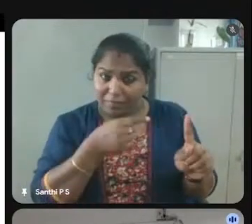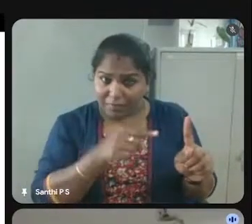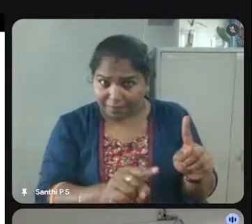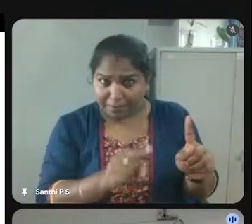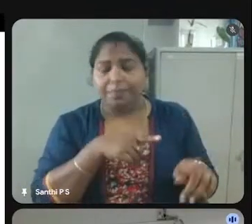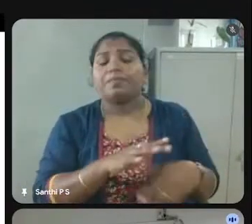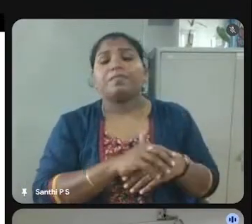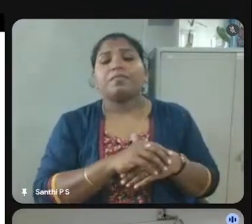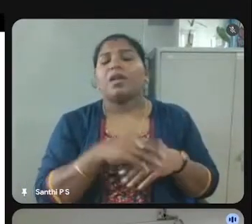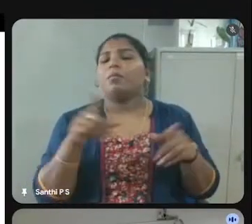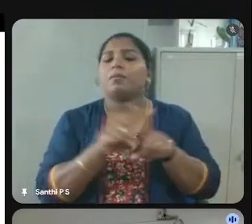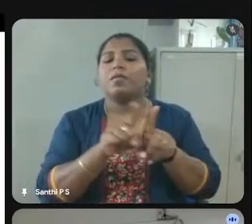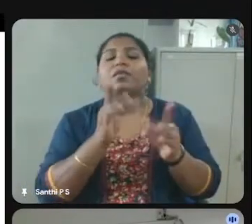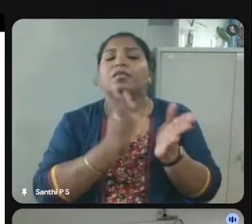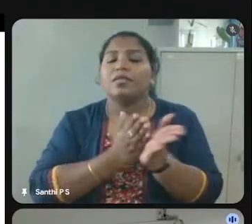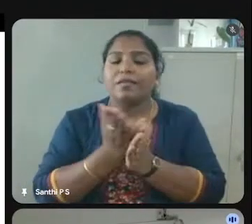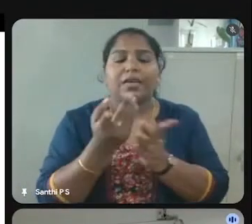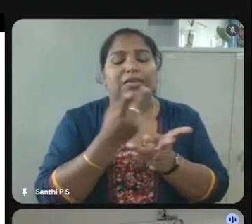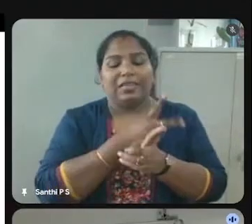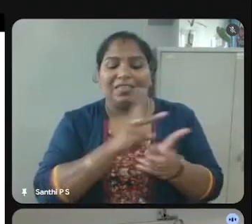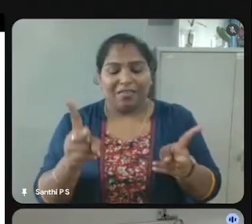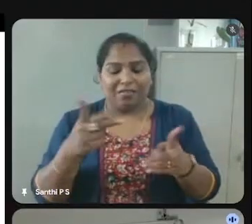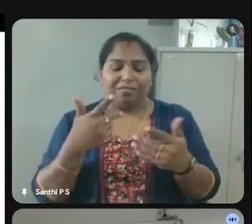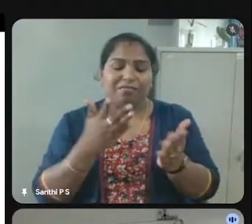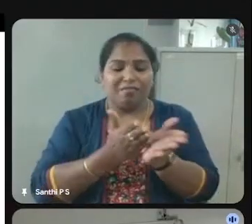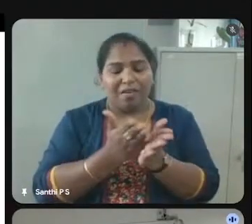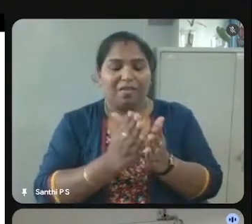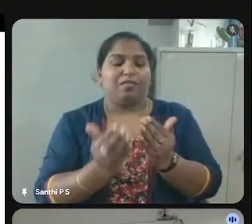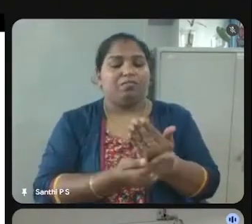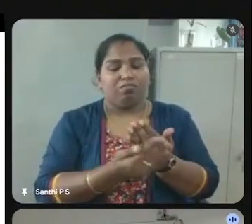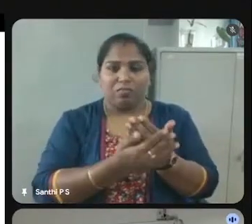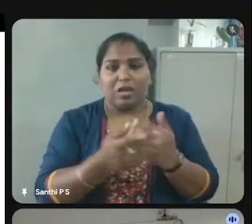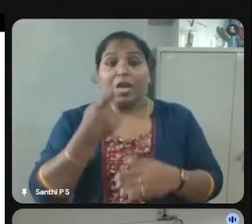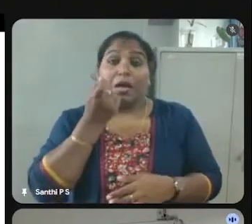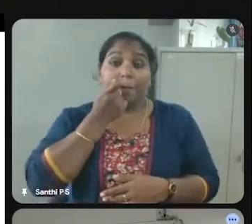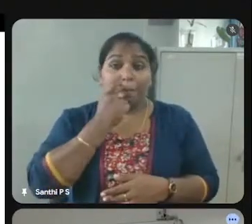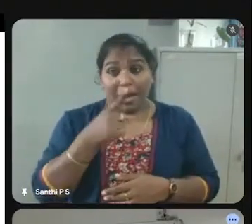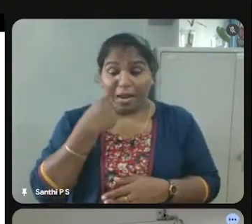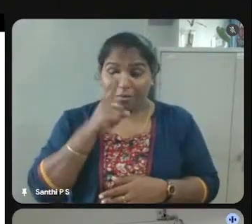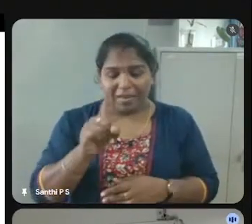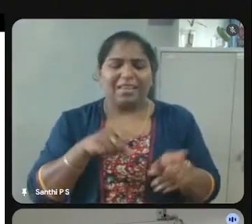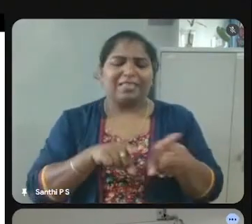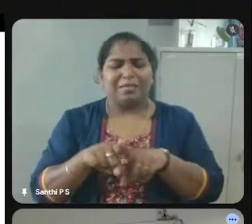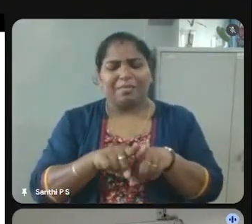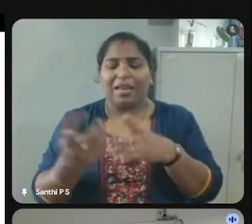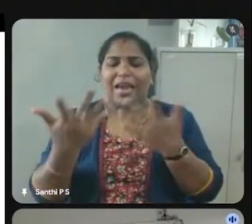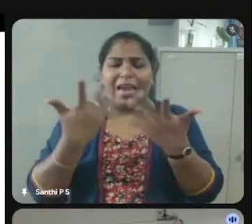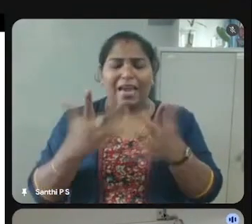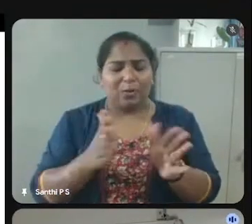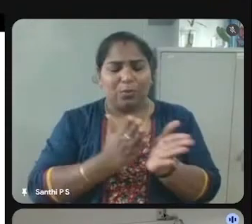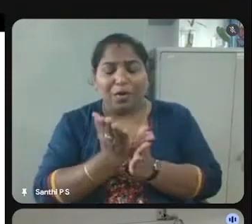ഇപ്പോഴത്തെ രീതിയിൽ നമ്മൾ ഓരോ തരത്തിലുള്ള പേരന്റിങ് സ്റ്റൈൽസ് ഒക്കെ പറയുന്നുണ്ട്, രക്ഷാകർതൃത്വ രീതികൾ എന്നൊക്കെ പറയും. അപ്പോ